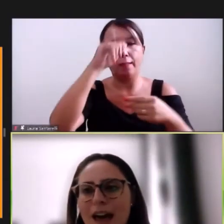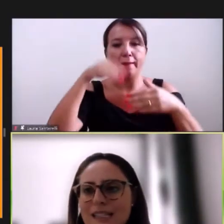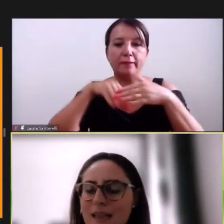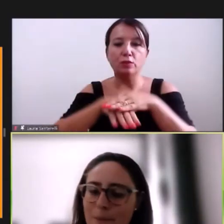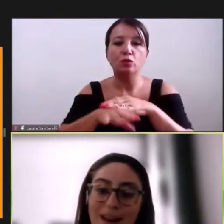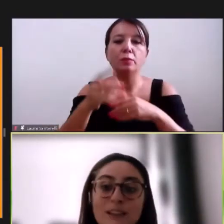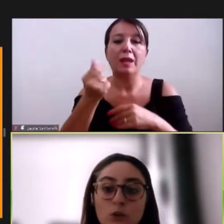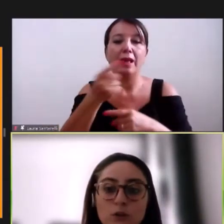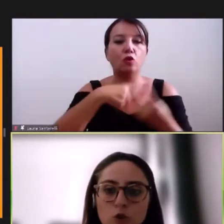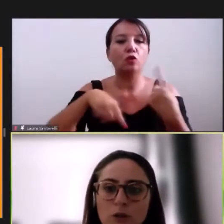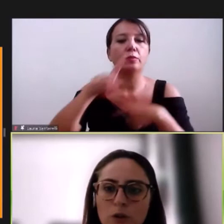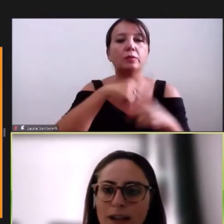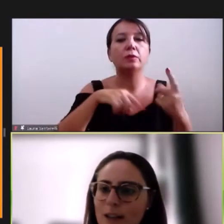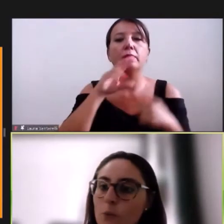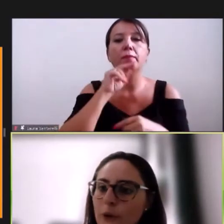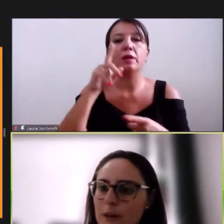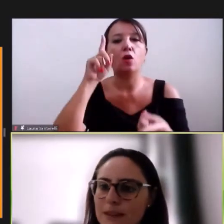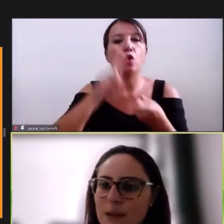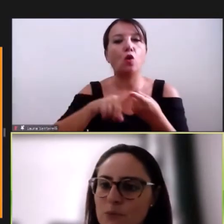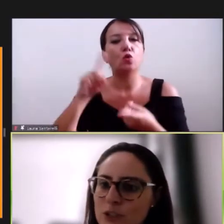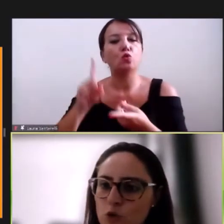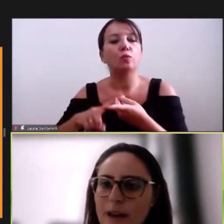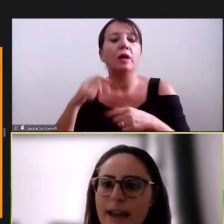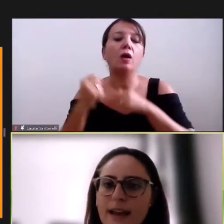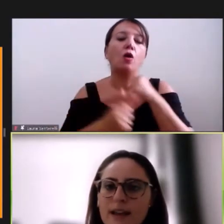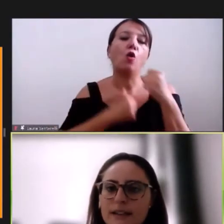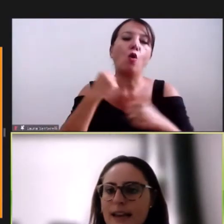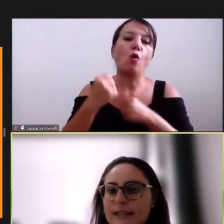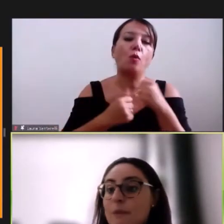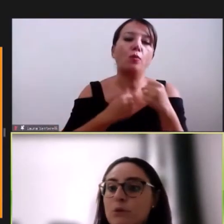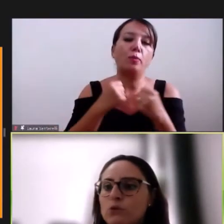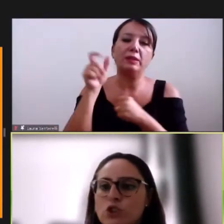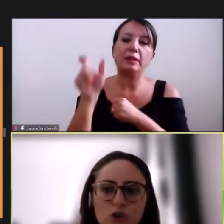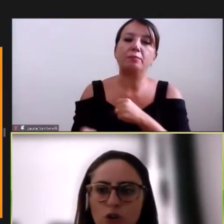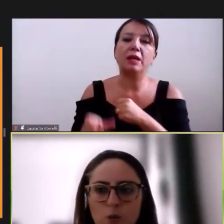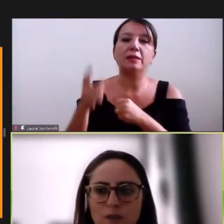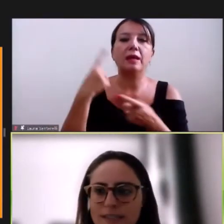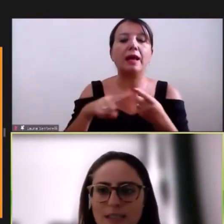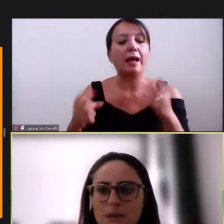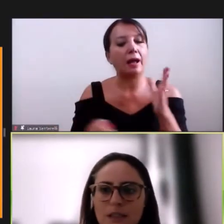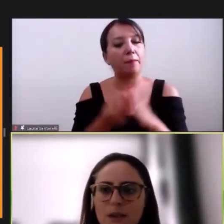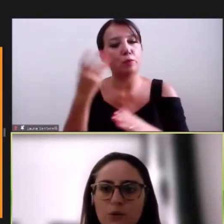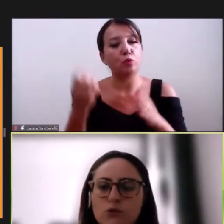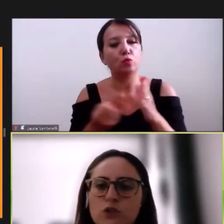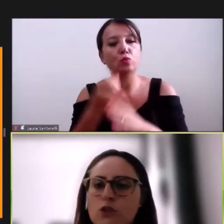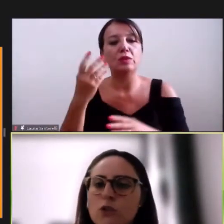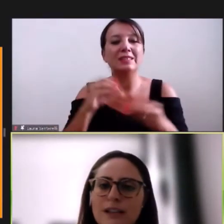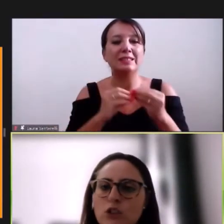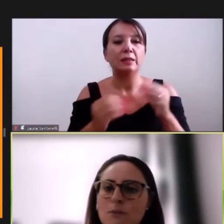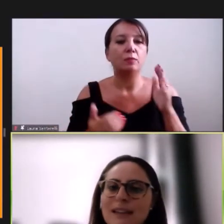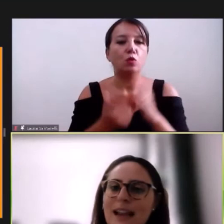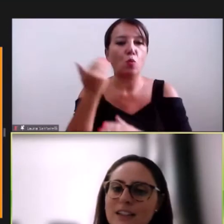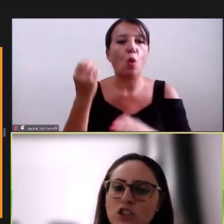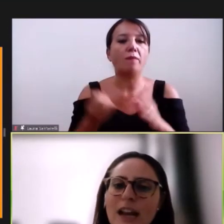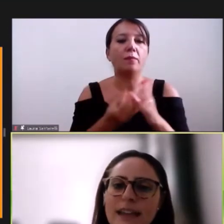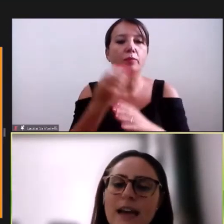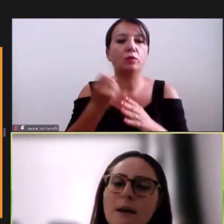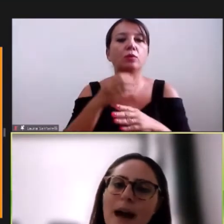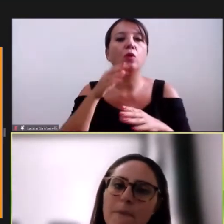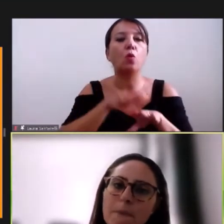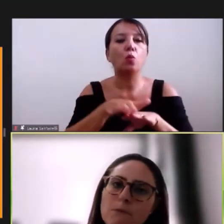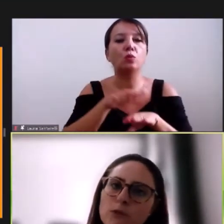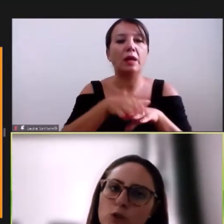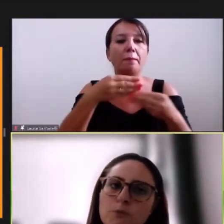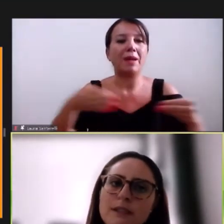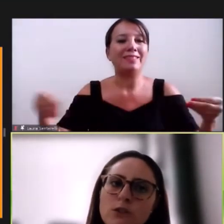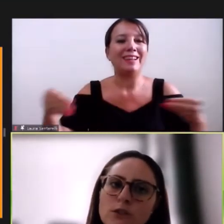economia circolare si parla tanto del consumatore, dei comportamenti che può assumere, della produzione, nuovi sistemi di produzione, utilizzo di materiali riciclati,